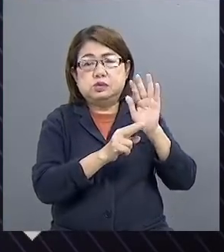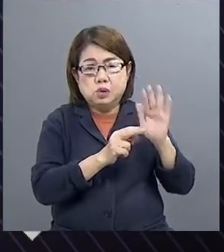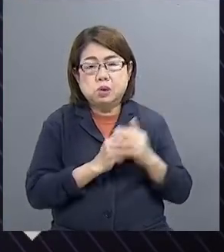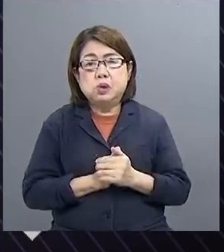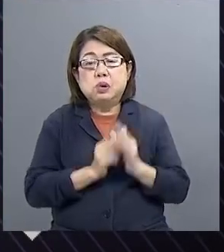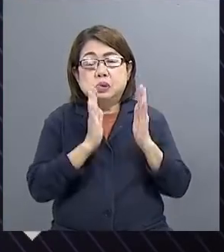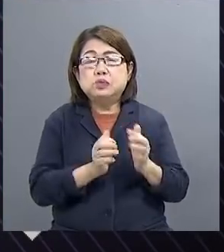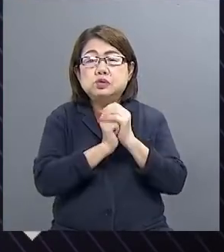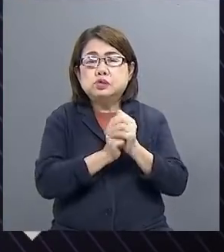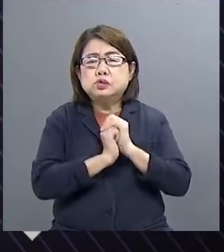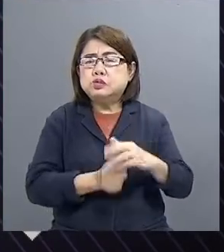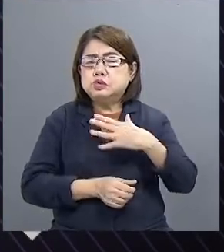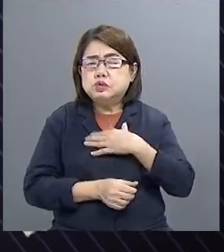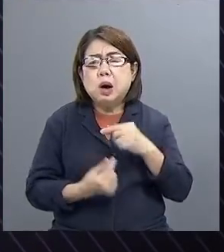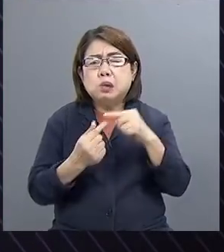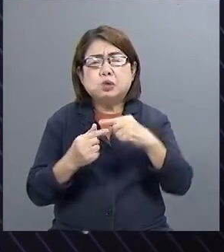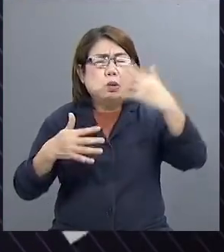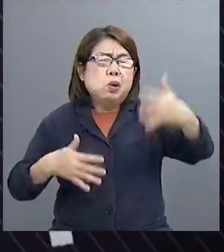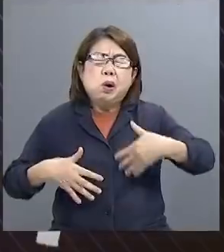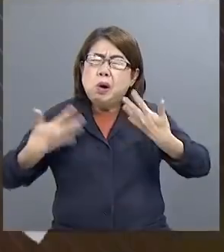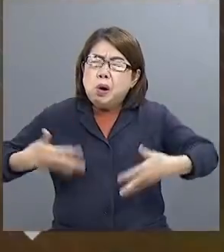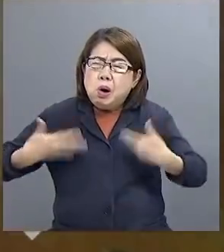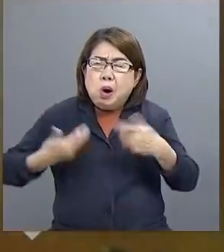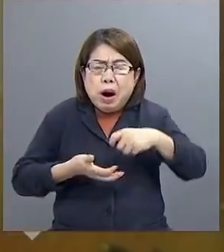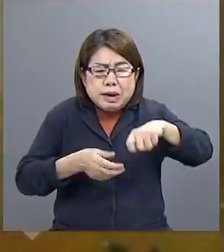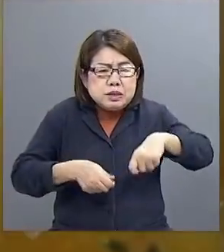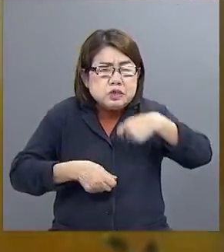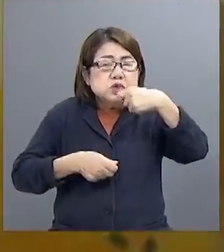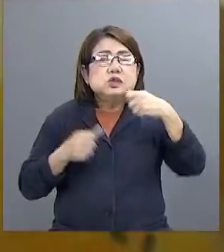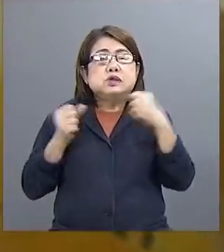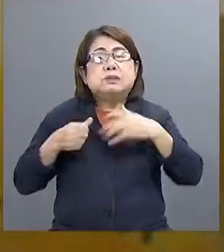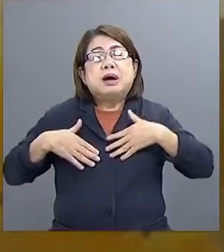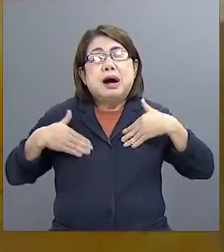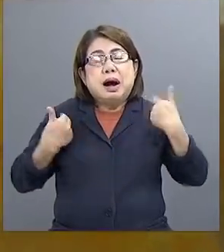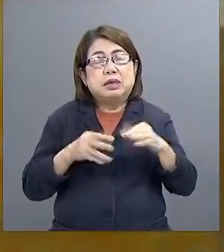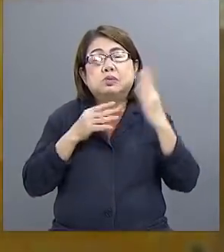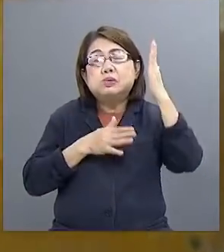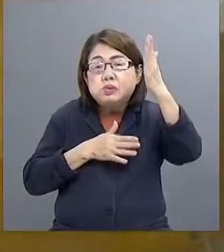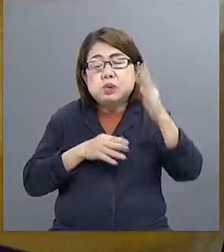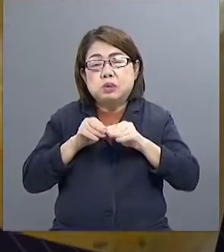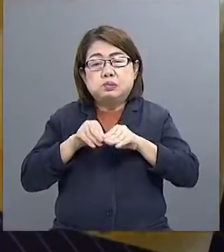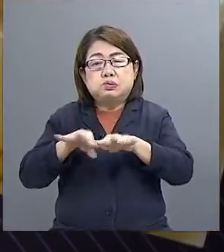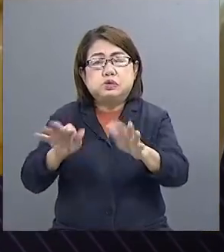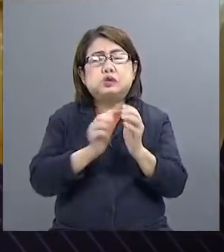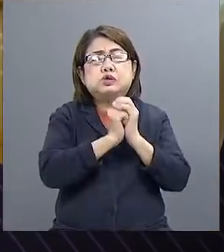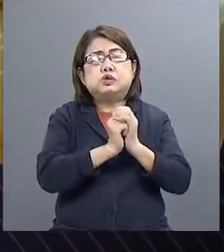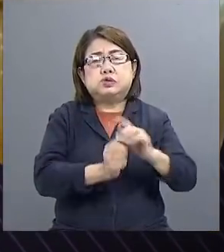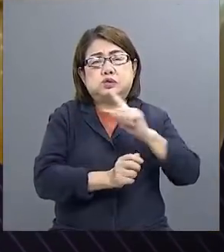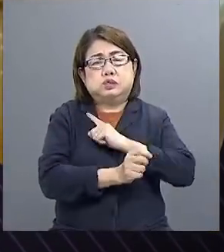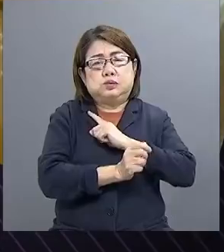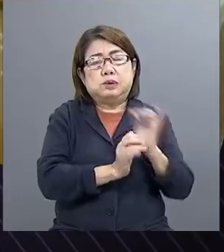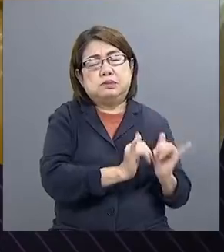ในช่วงฤดูร้อนและเผยแพร่เข้าสู่เอเชียตะวันออกเฉียงใต้คะโดยชาวจีนที่อพยพมาทำงานในภูเก็ต